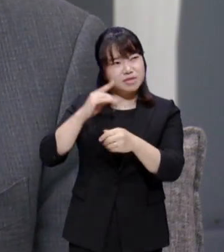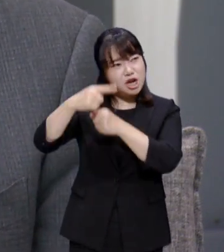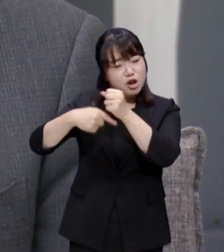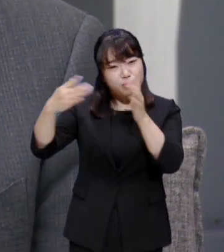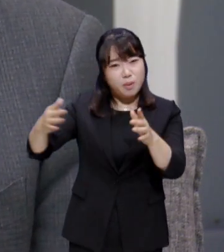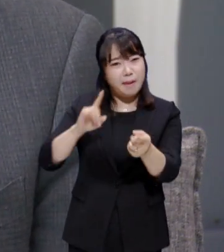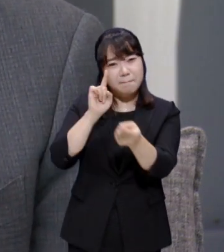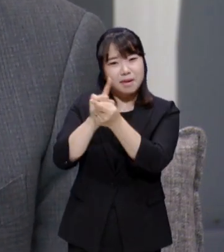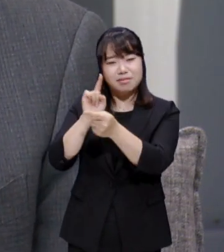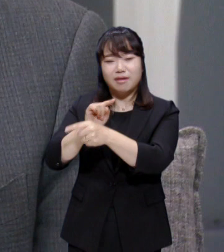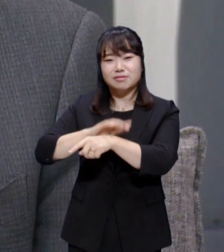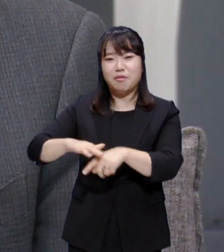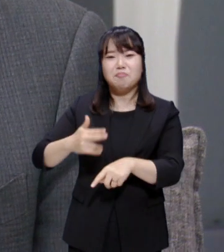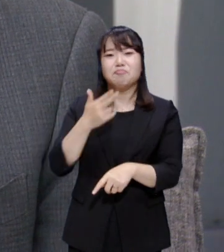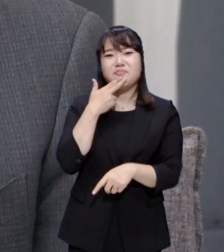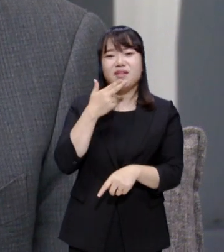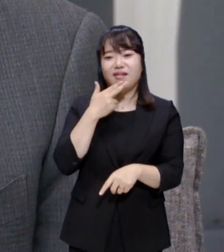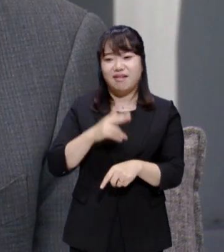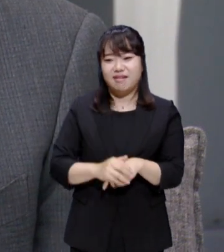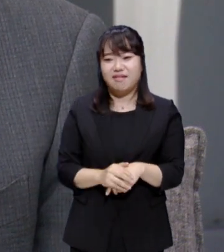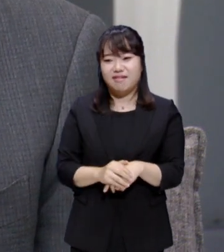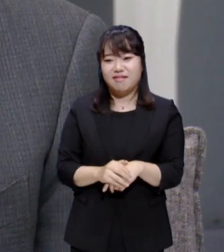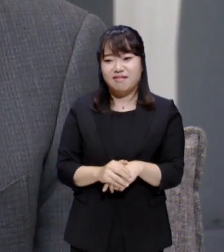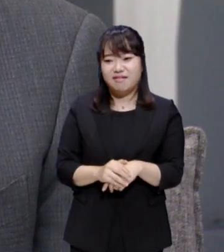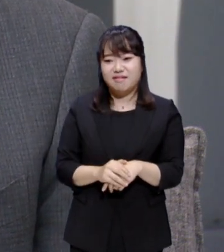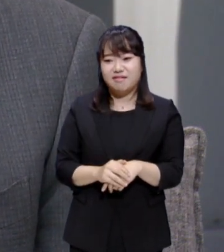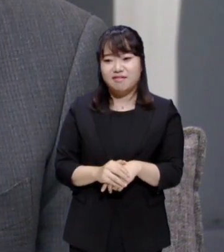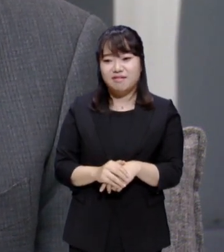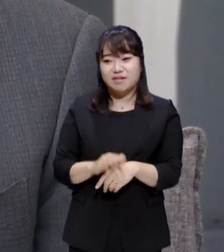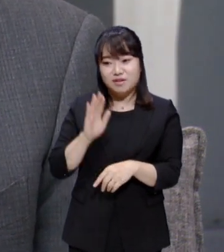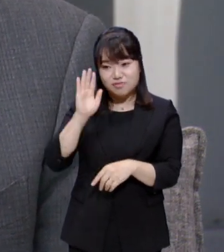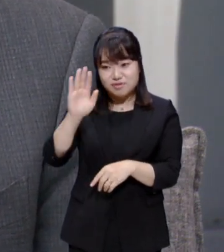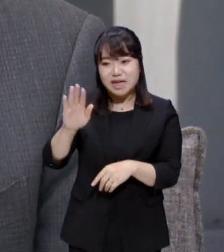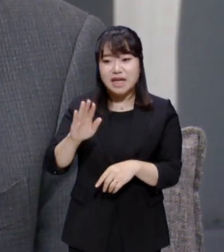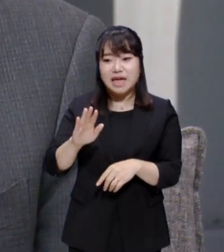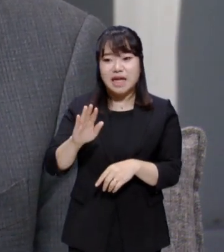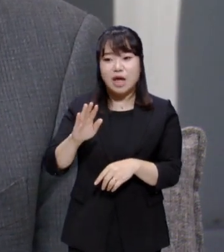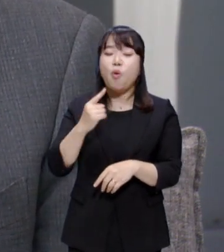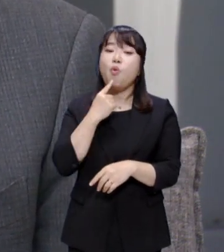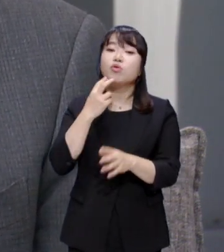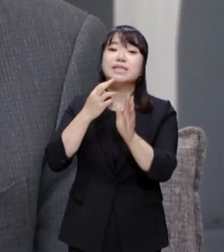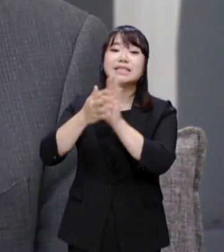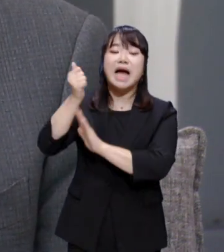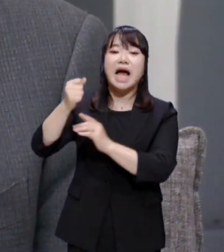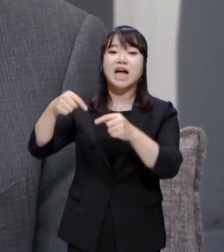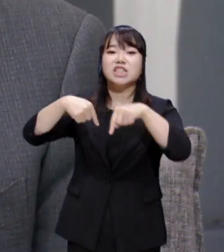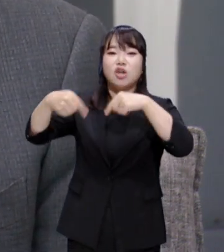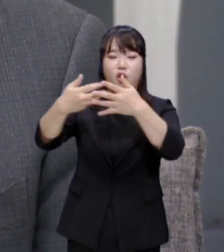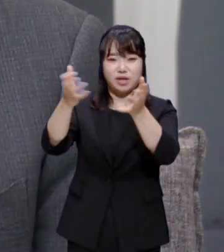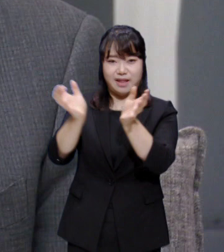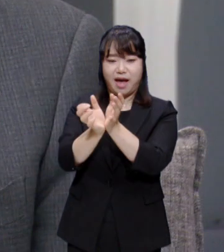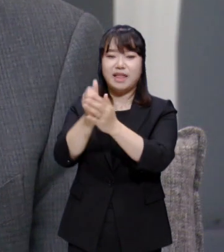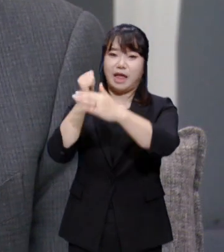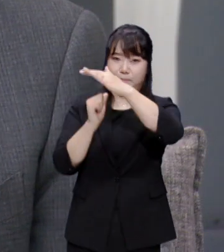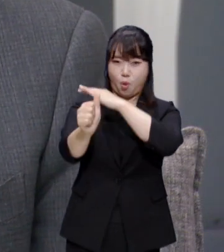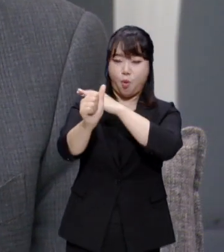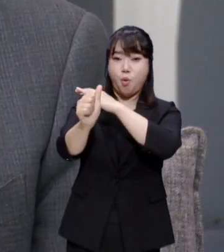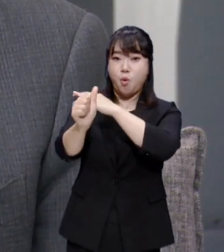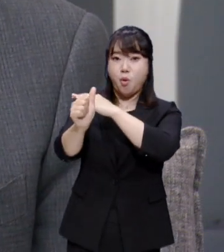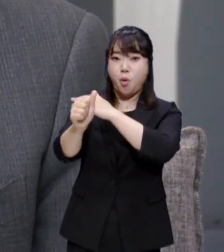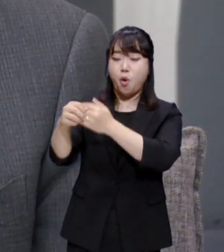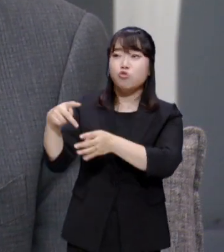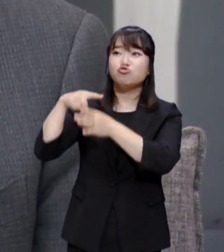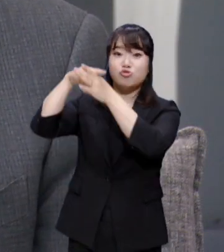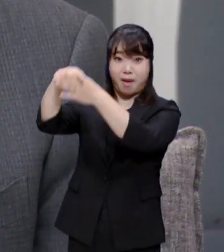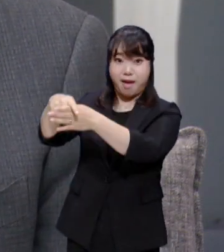못했어요 사실은. 근데 오세훈 시장님께서 이제 당대표 출마하셨었어요. 근데 당대표를 출마하시는데